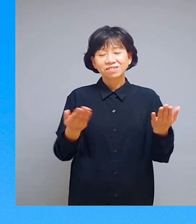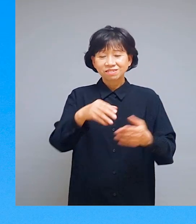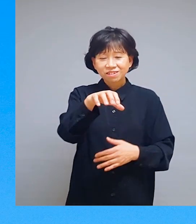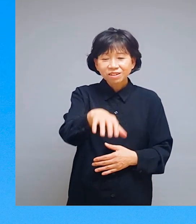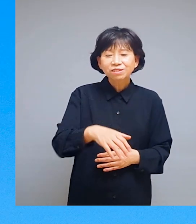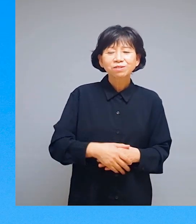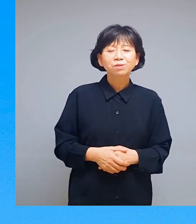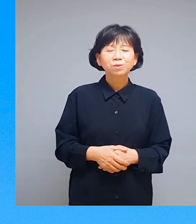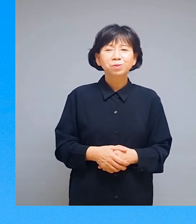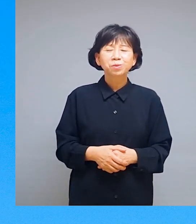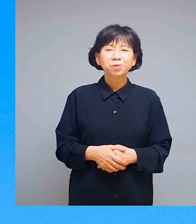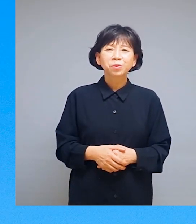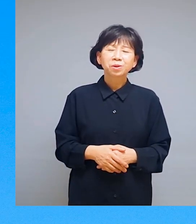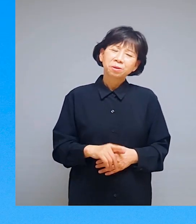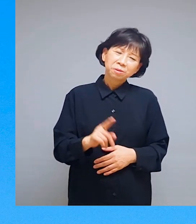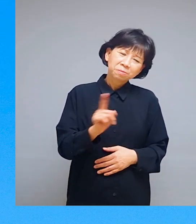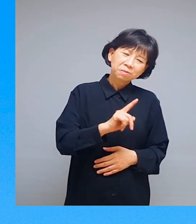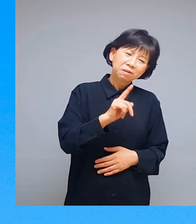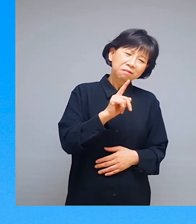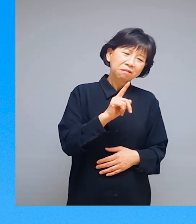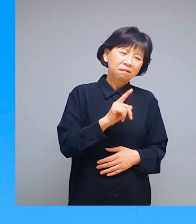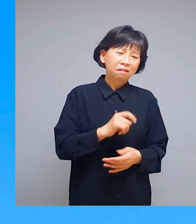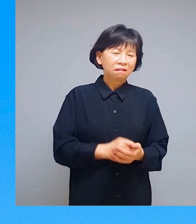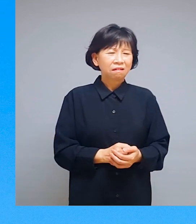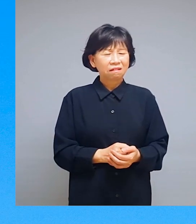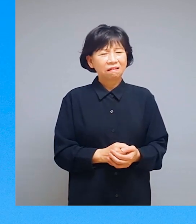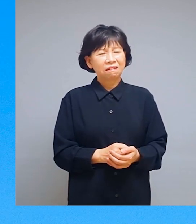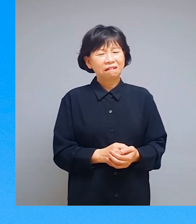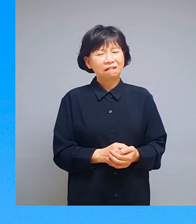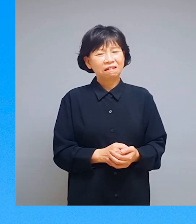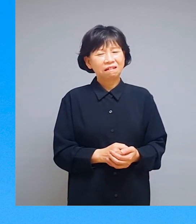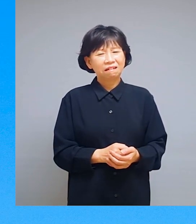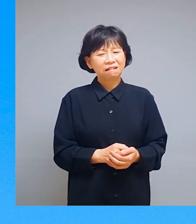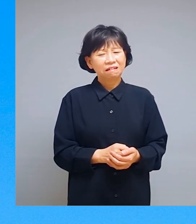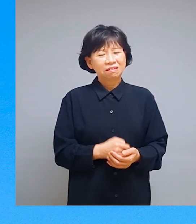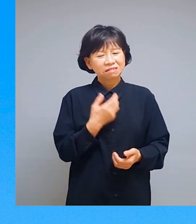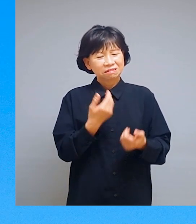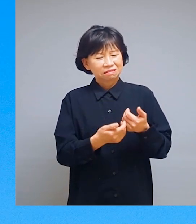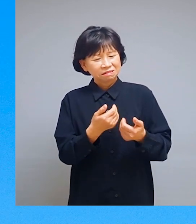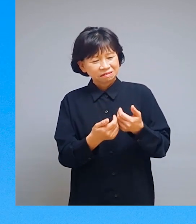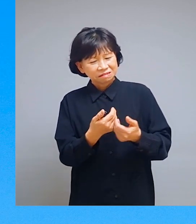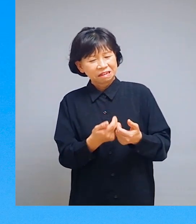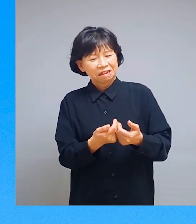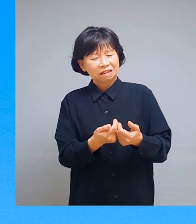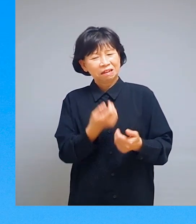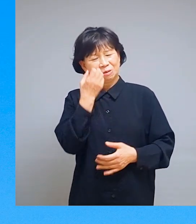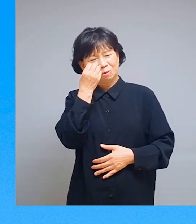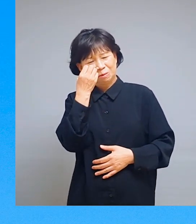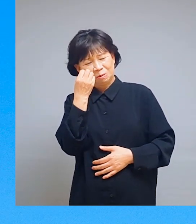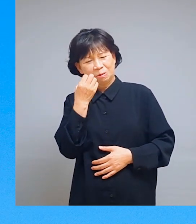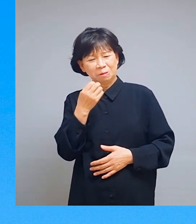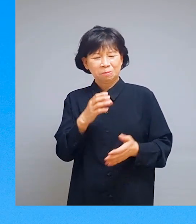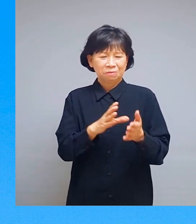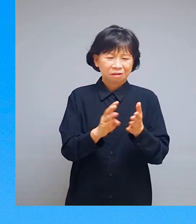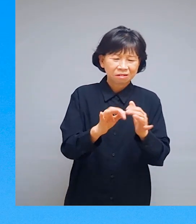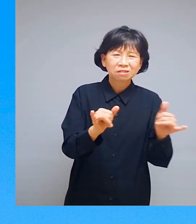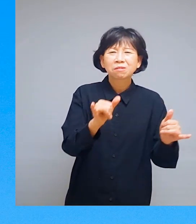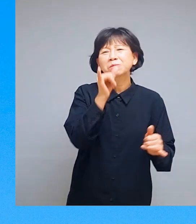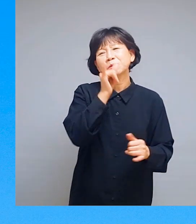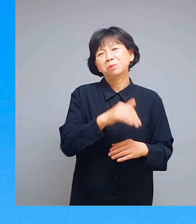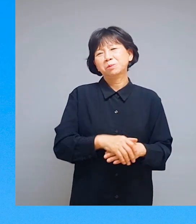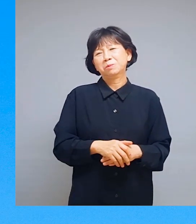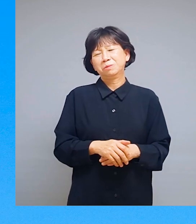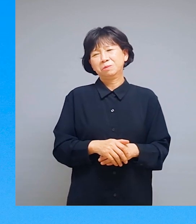직장에서도 아주 이상한 분이 있습니다. 그럼에도 불구하고 이유가 있지